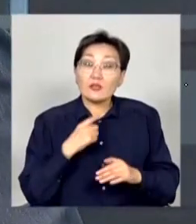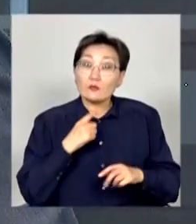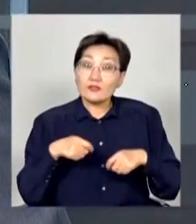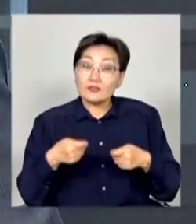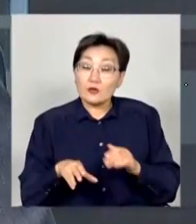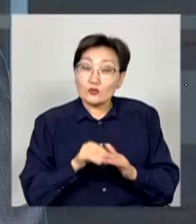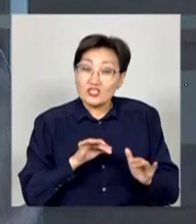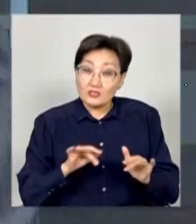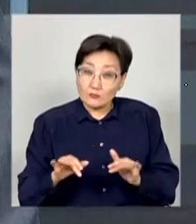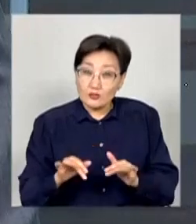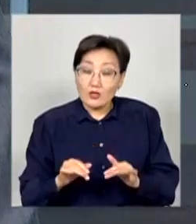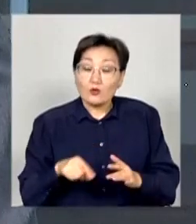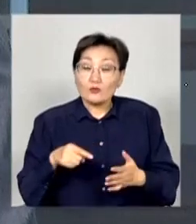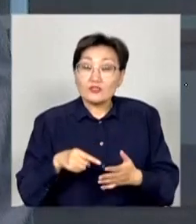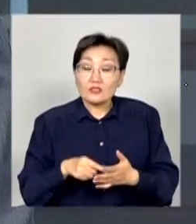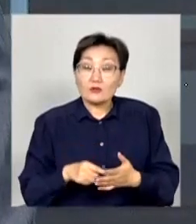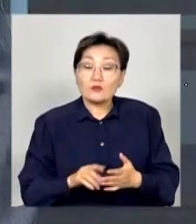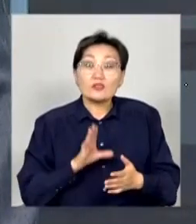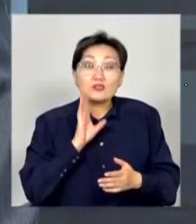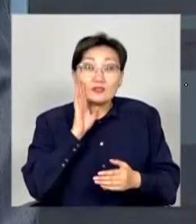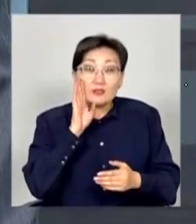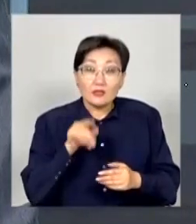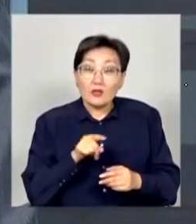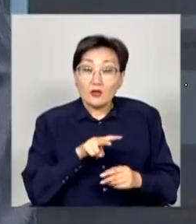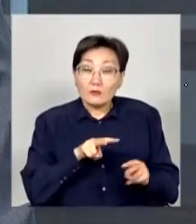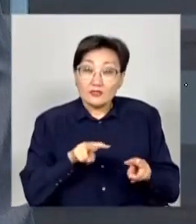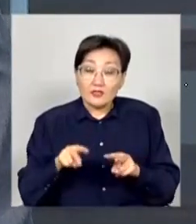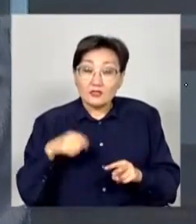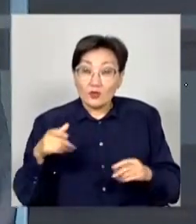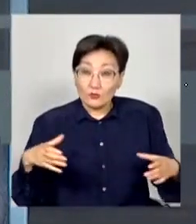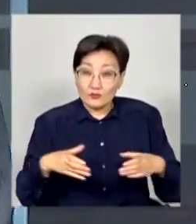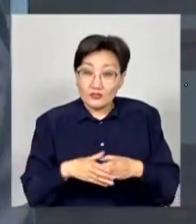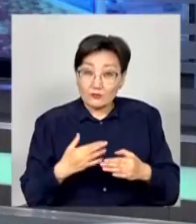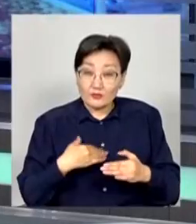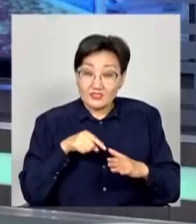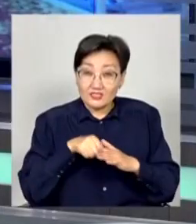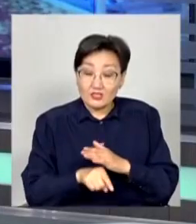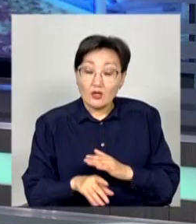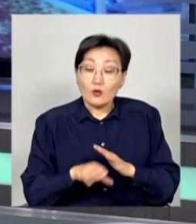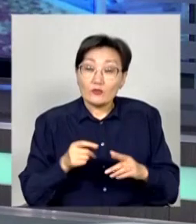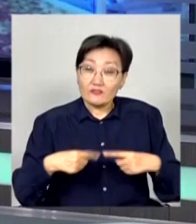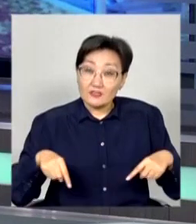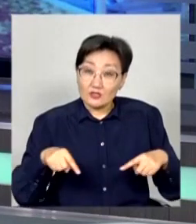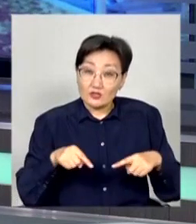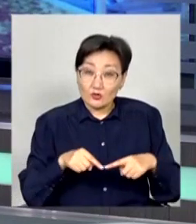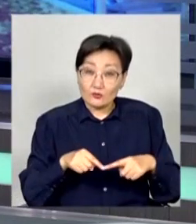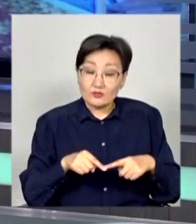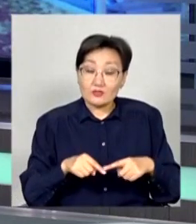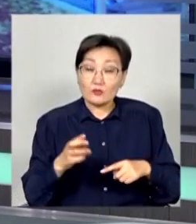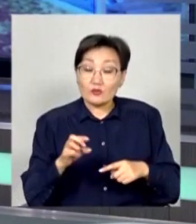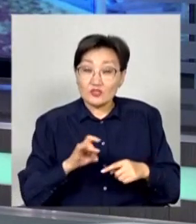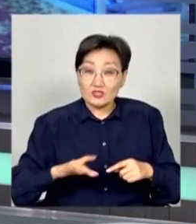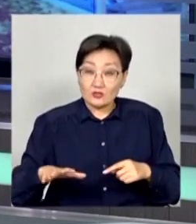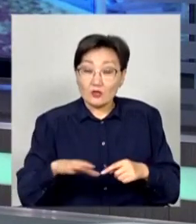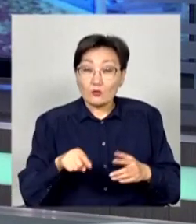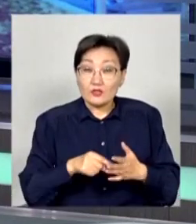на избирательных участках города, с раннего утра следит наша съемочная группа. Сейчас в одном из пунктов для голосования в Бостандыкском